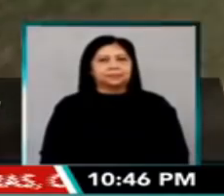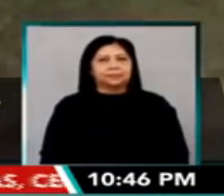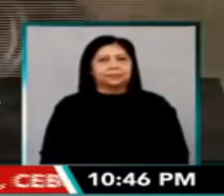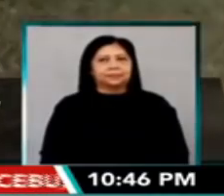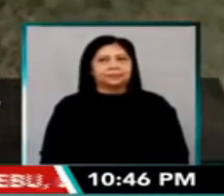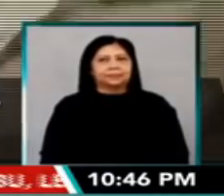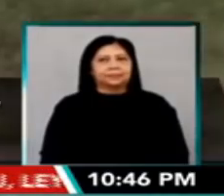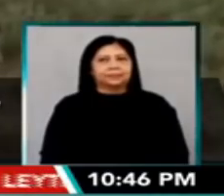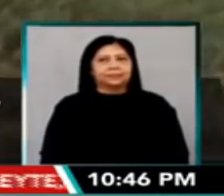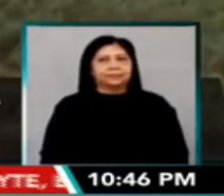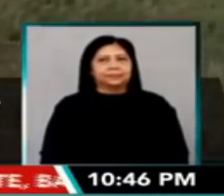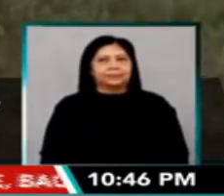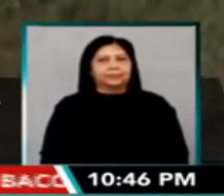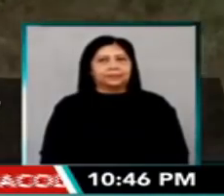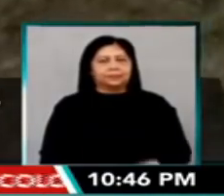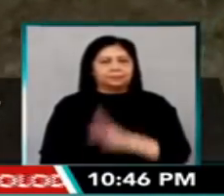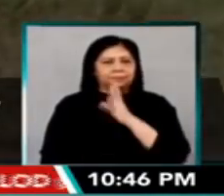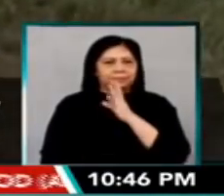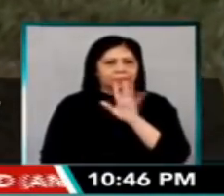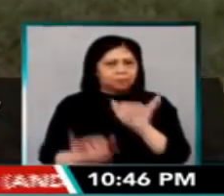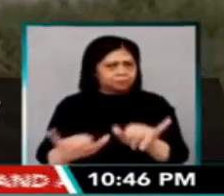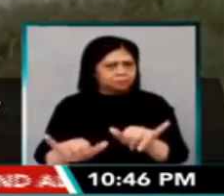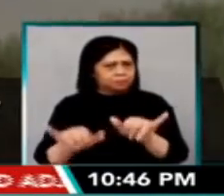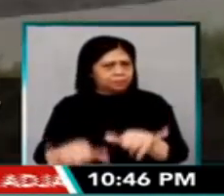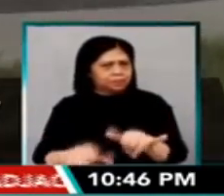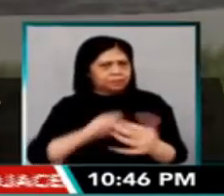Oh my goodness. No, no, on the ground. Stay on the ground.